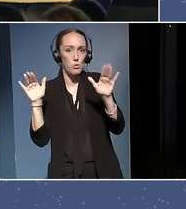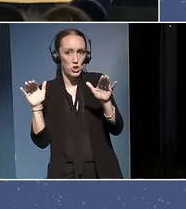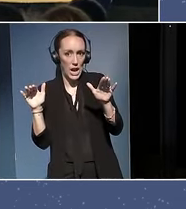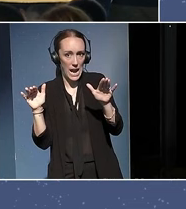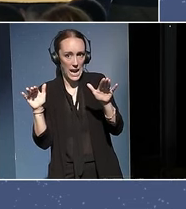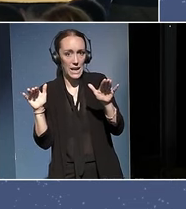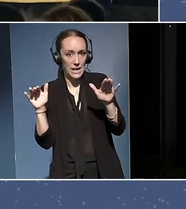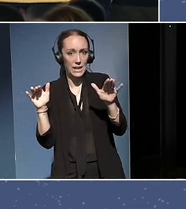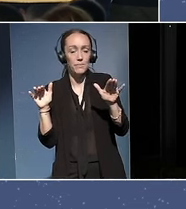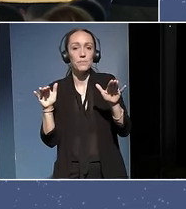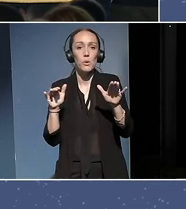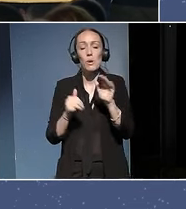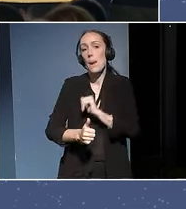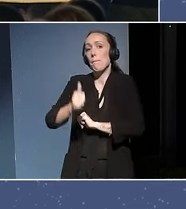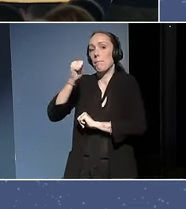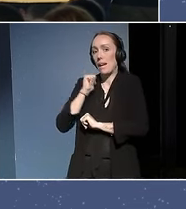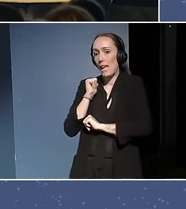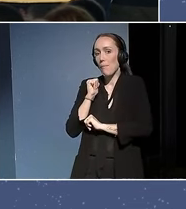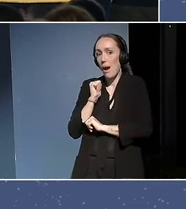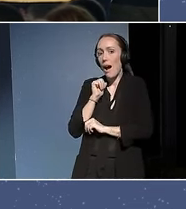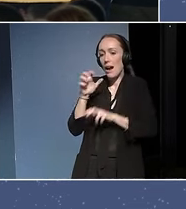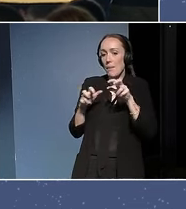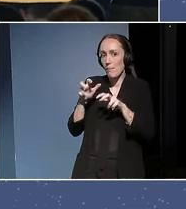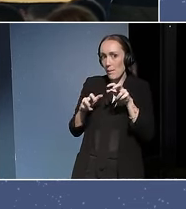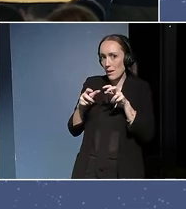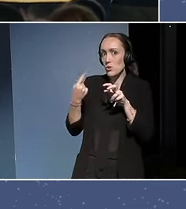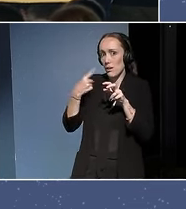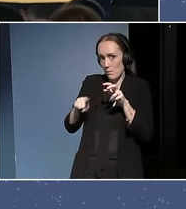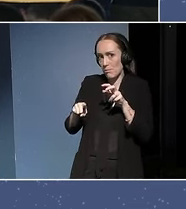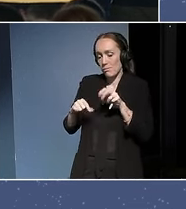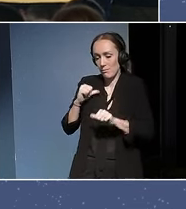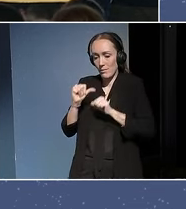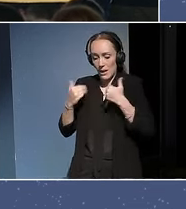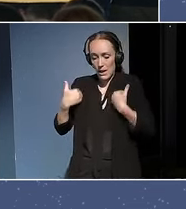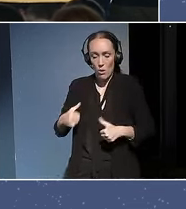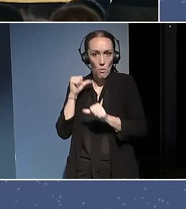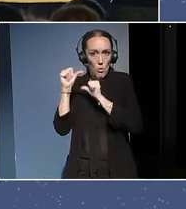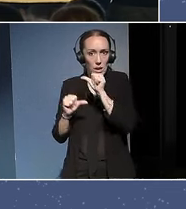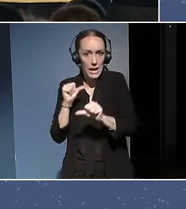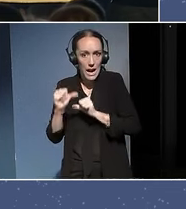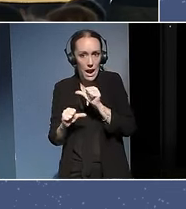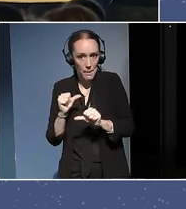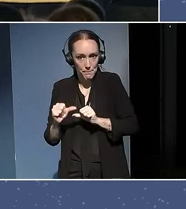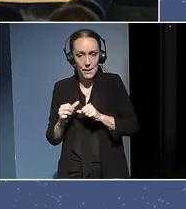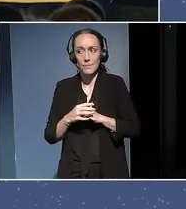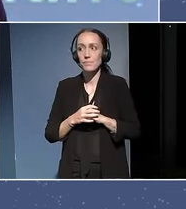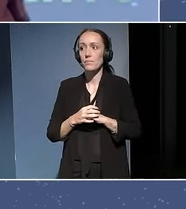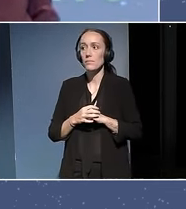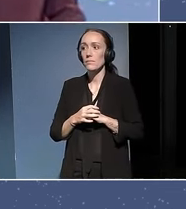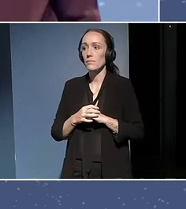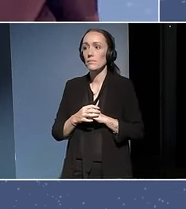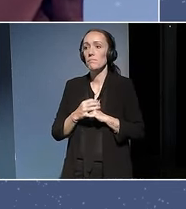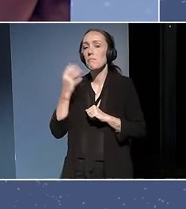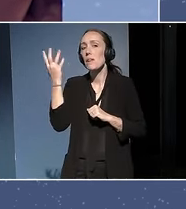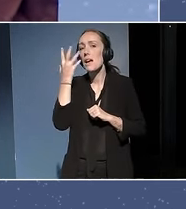fuori però poi prenderà ha una strada diversa da quello per cui si è formato questo questa caratteristica per esempio